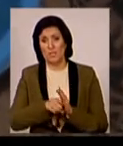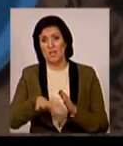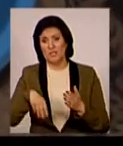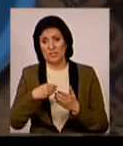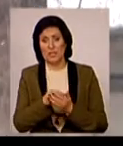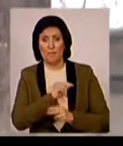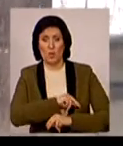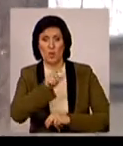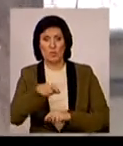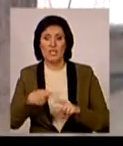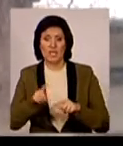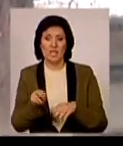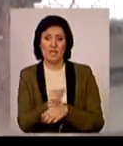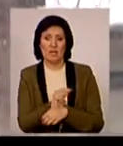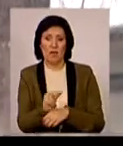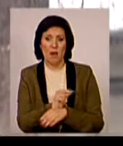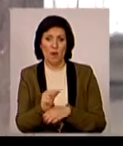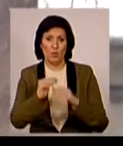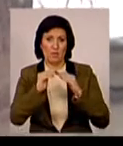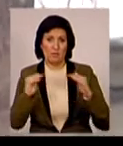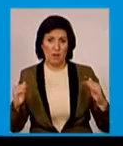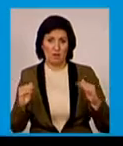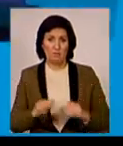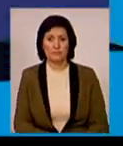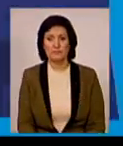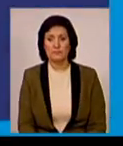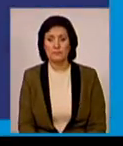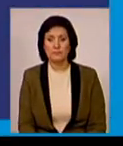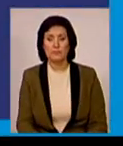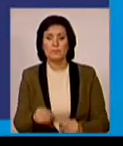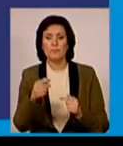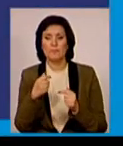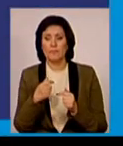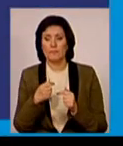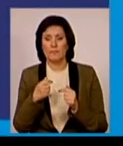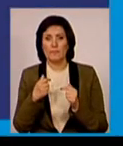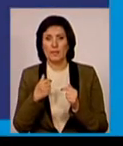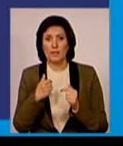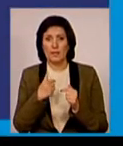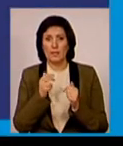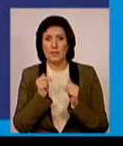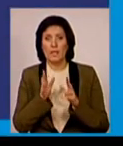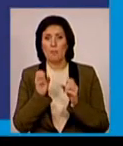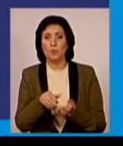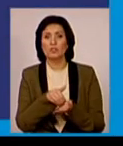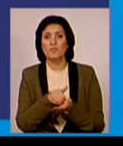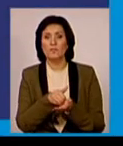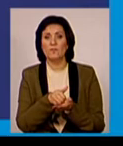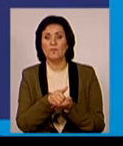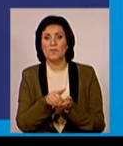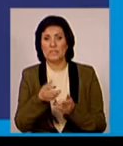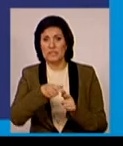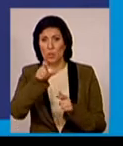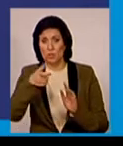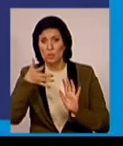силами робітників, які лагодять дах будинку. Я вон акти взяв. Як можна відмовитися? Ну, це ж